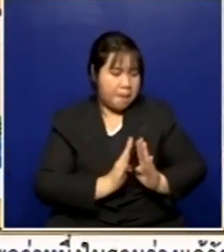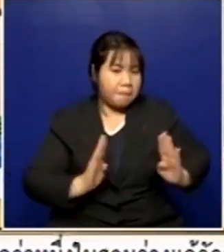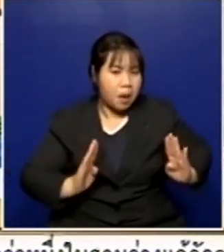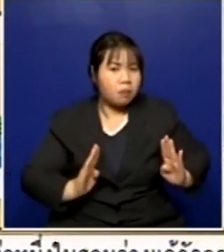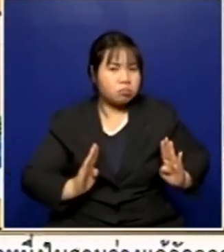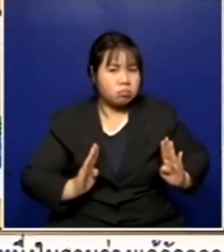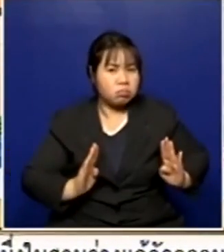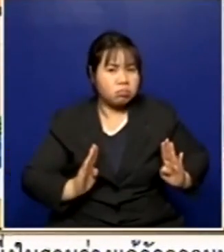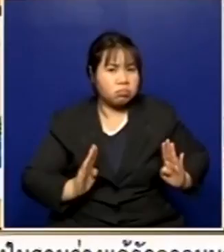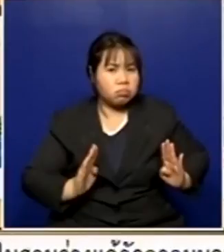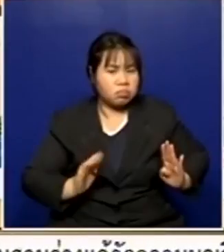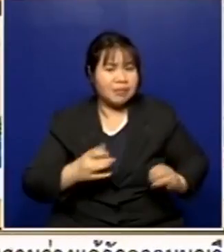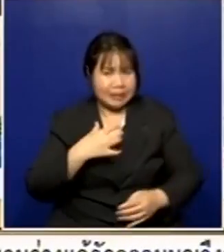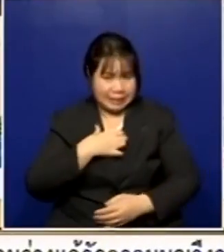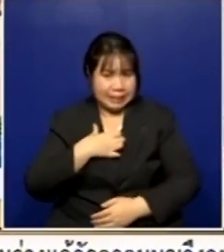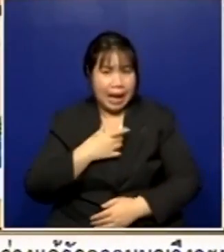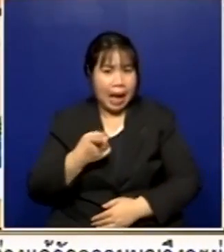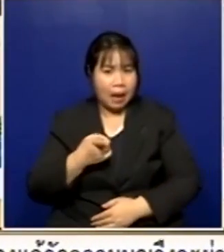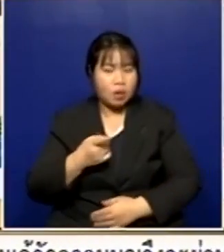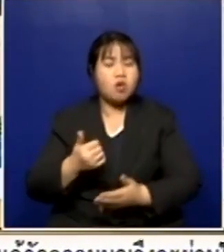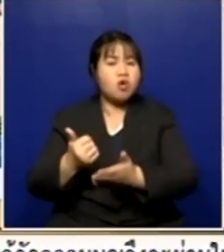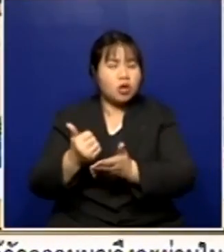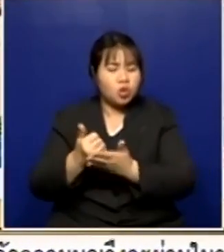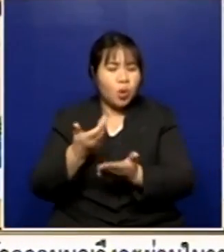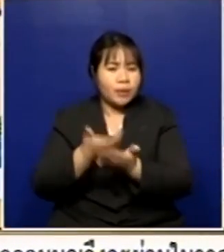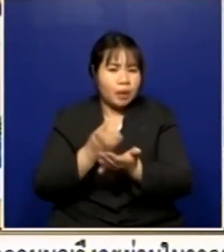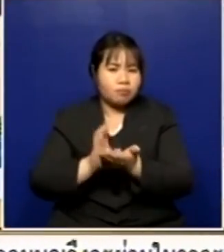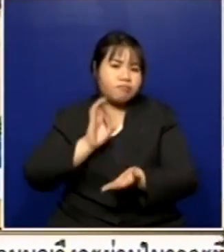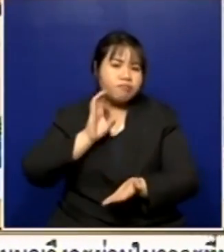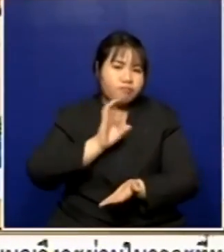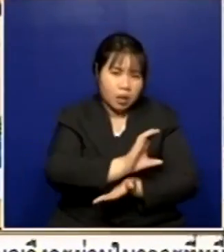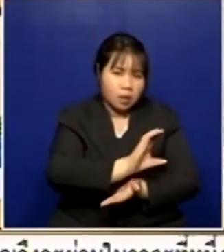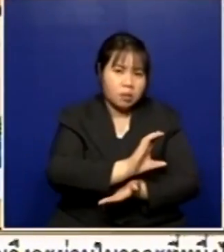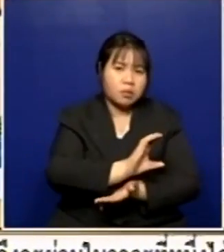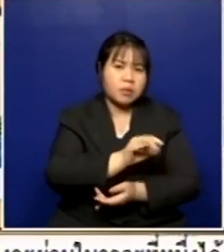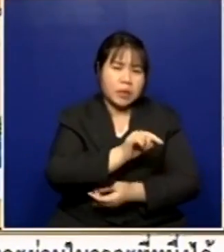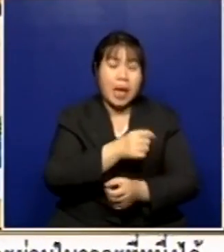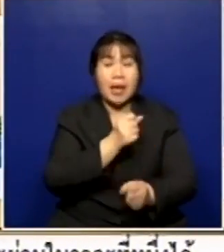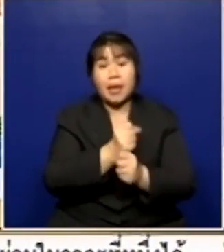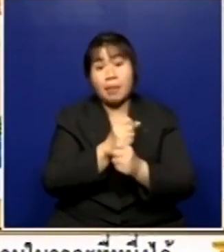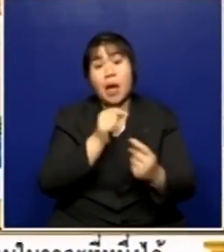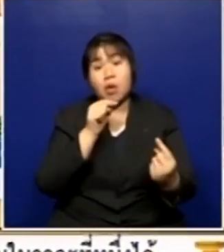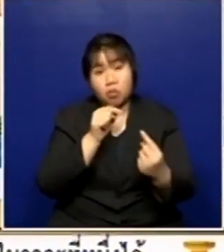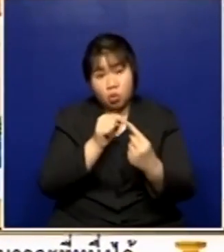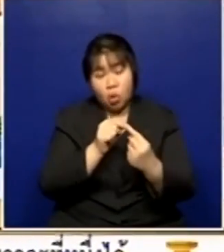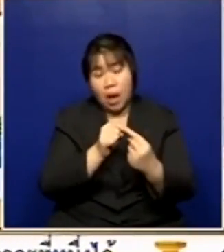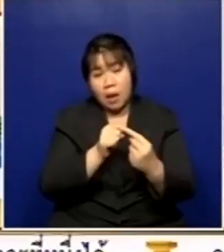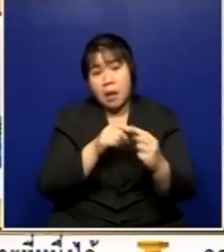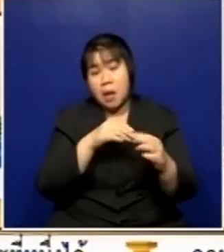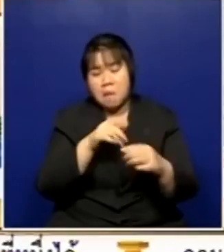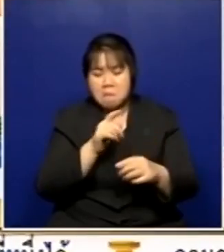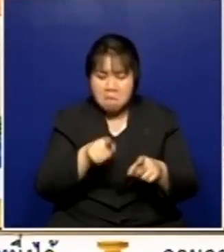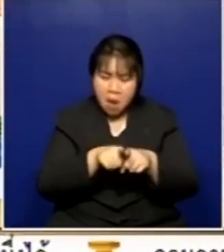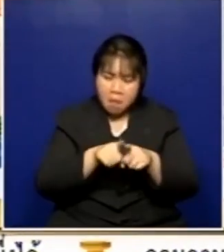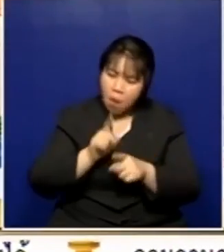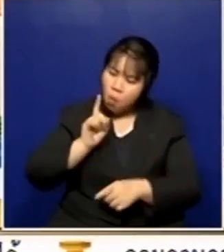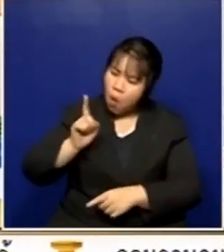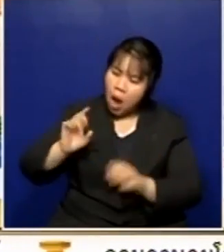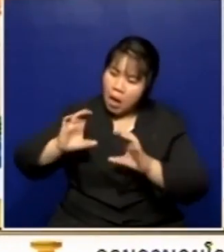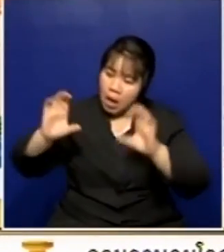ที่จะอนุมัติงบประมาณให้กับองค์กรที่ทำงานในสิ่งที่เป็นการวิพากษ์วิจารณ์ต่อ